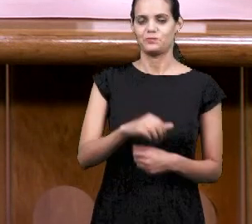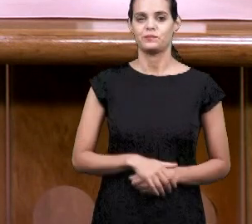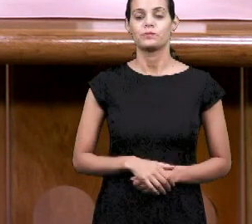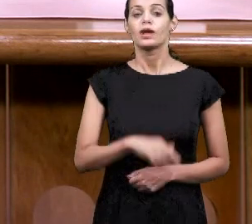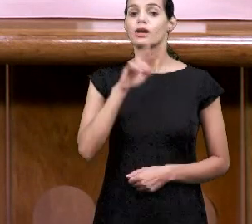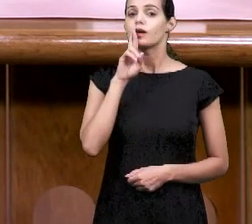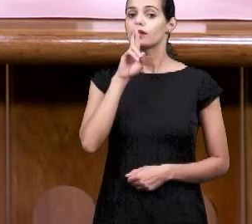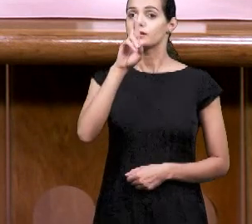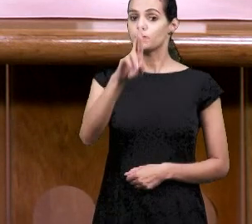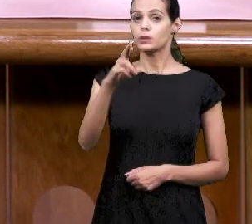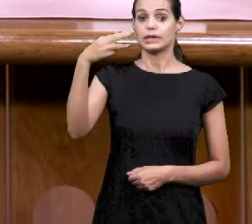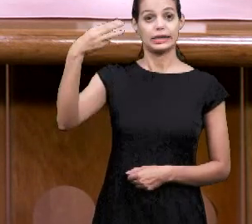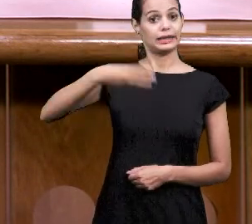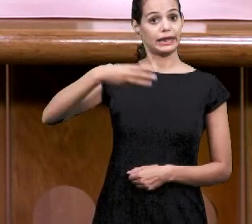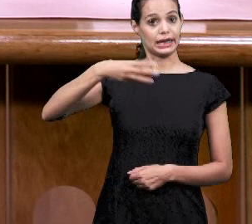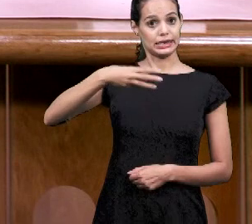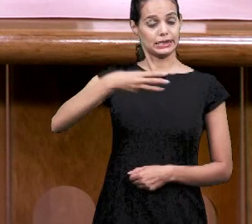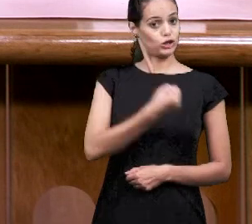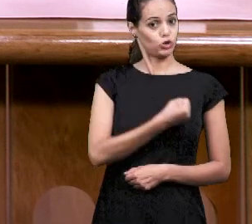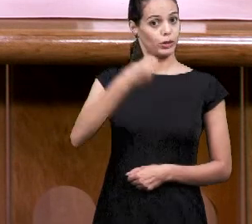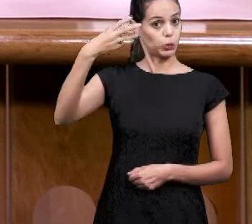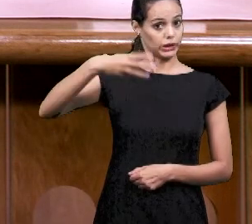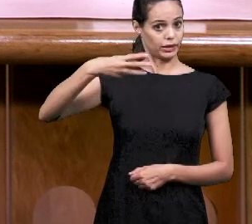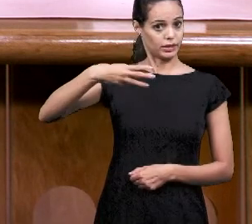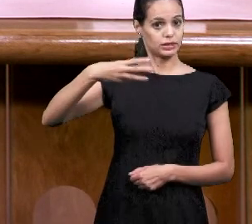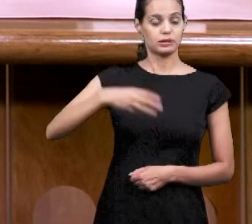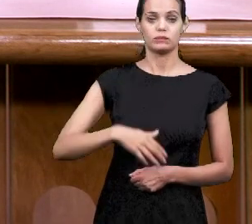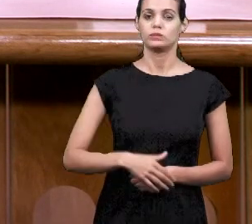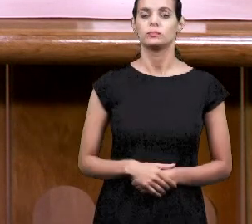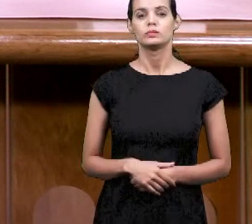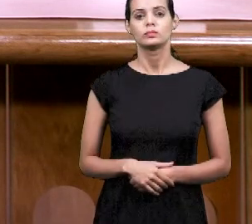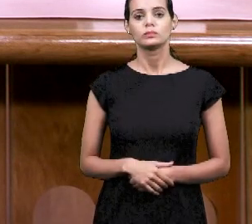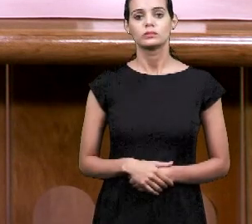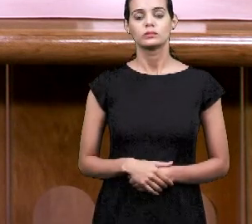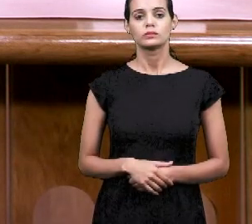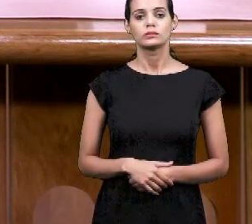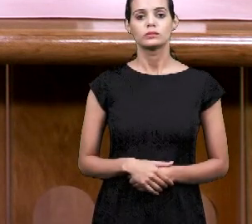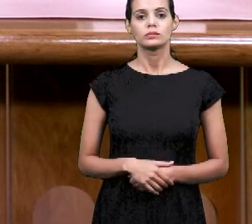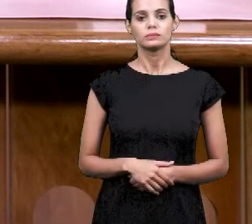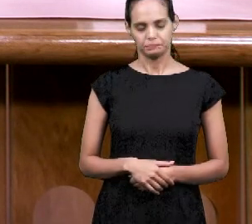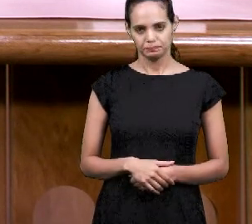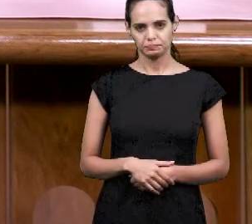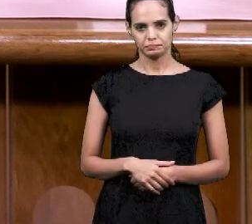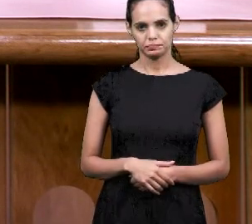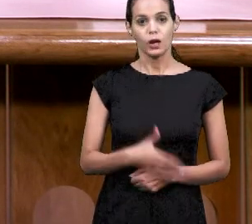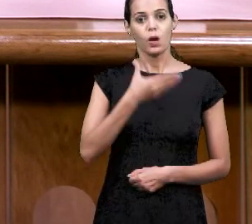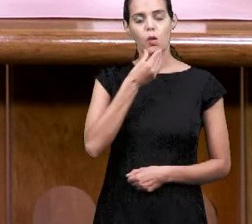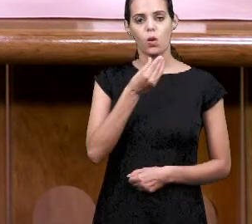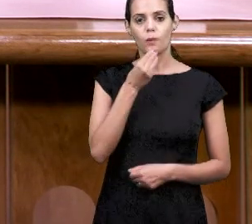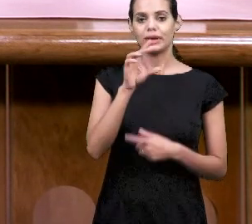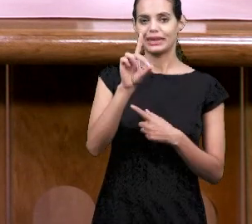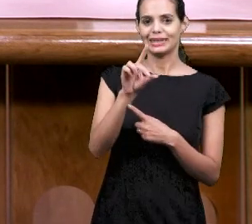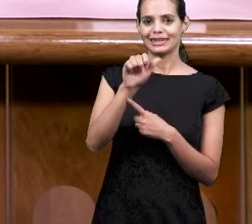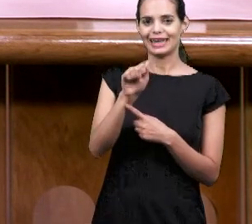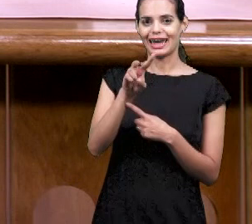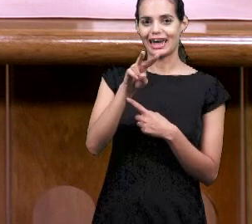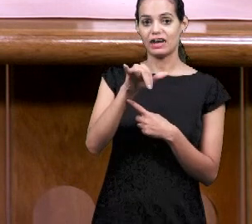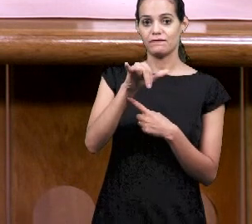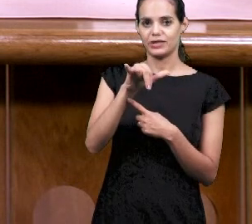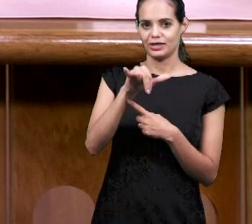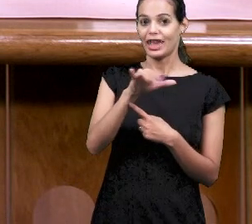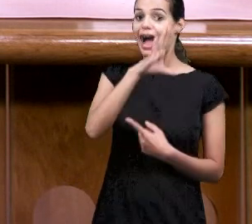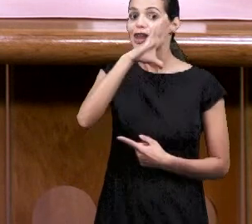Costa 4. Elle va répondre à la première question. La deuxième question, on passe à l'état de Maranhão. Donc, on